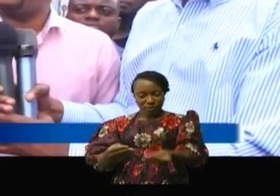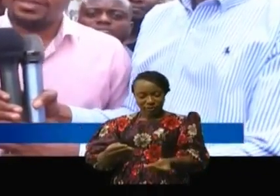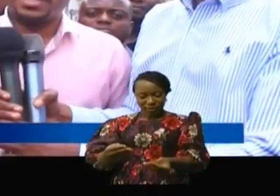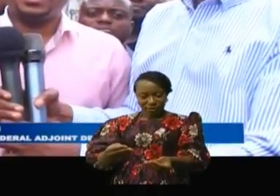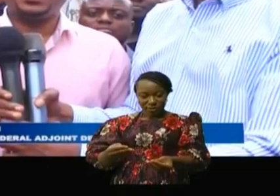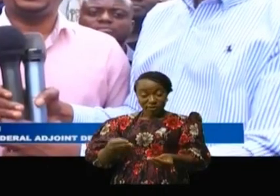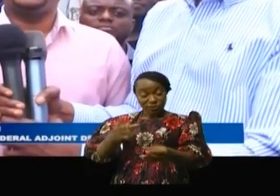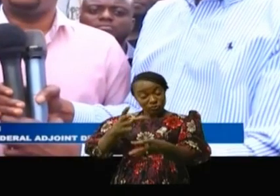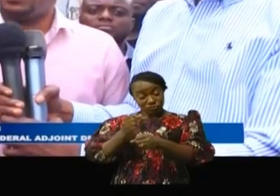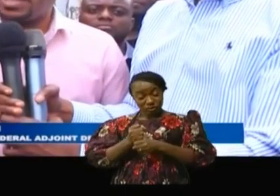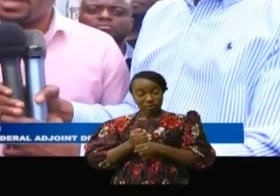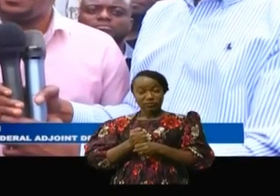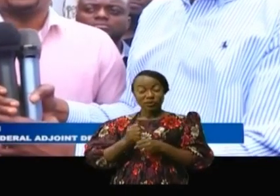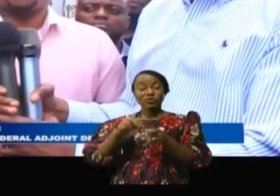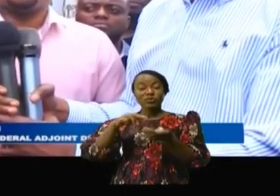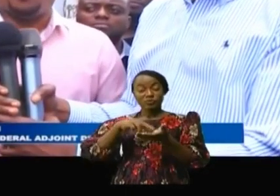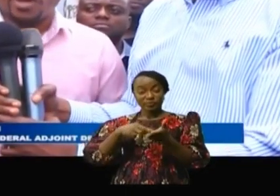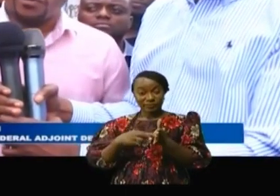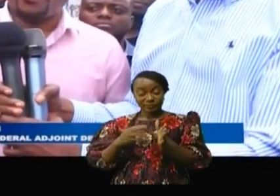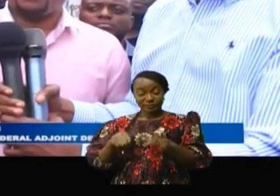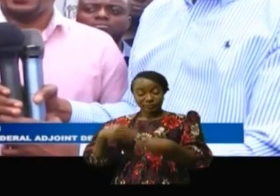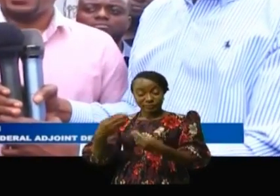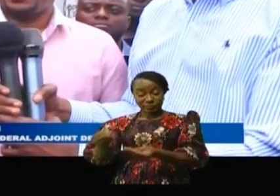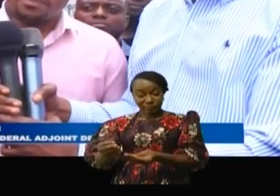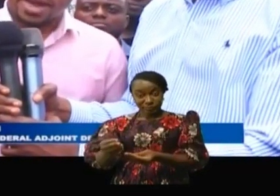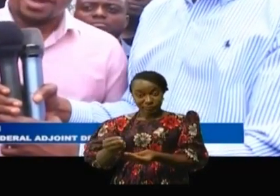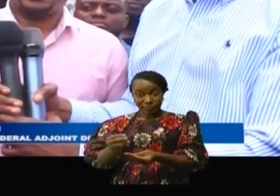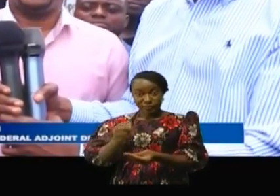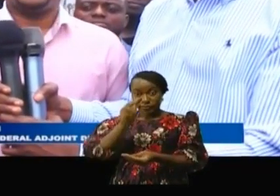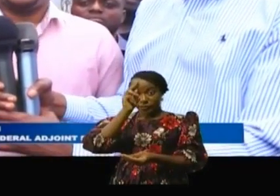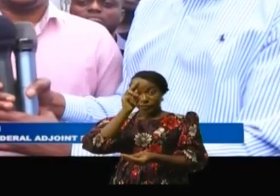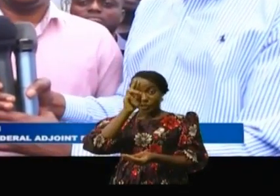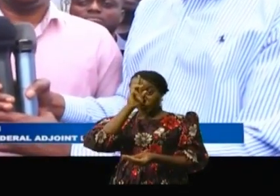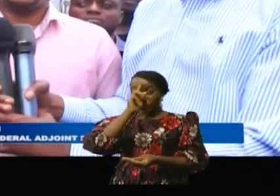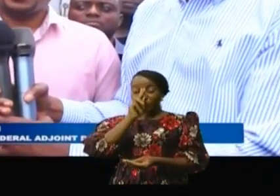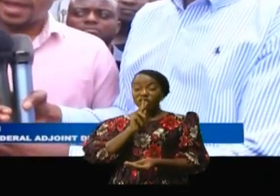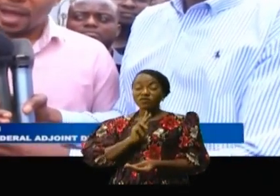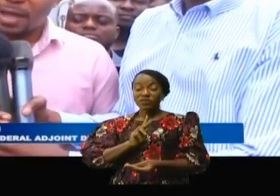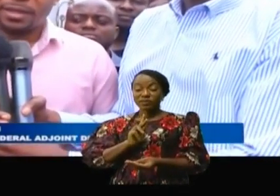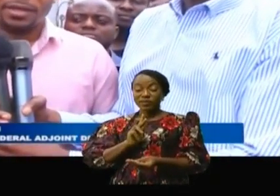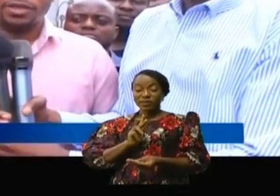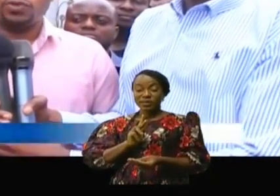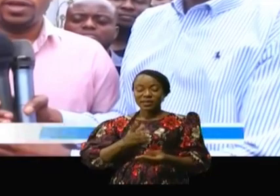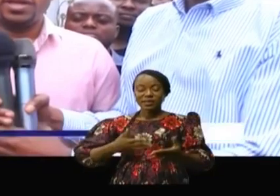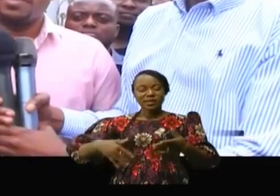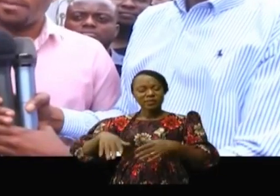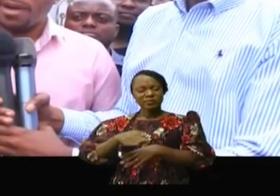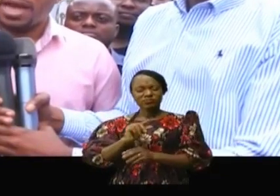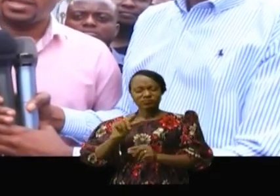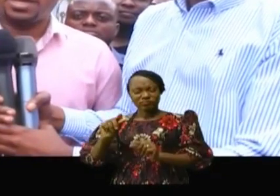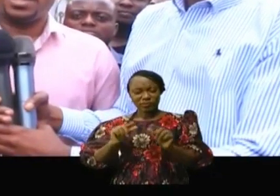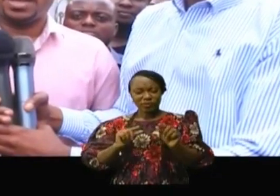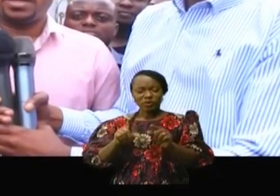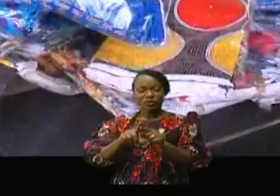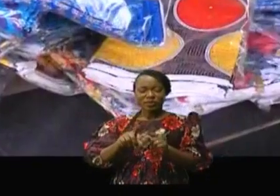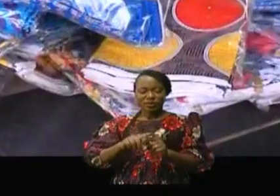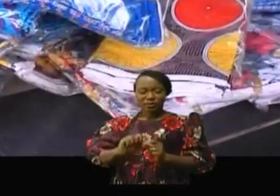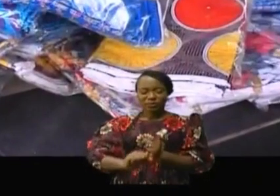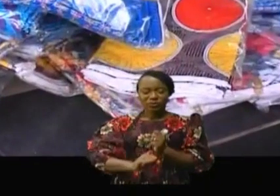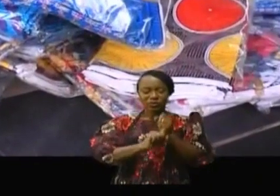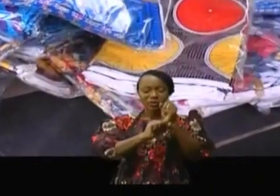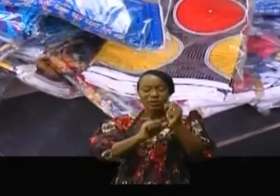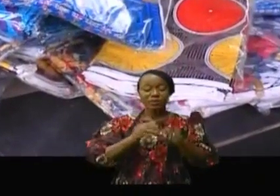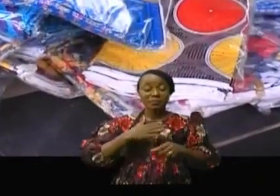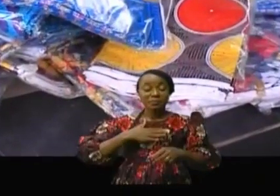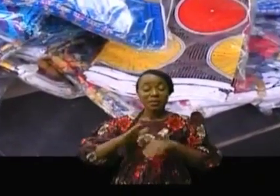Tamboukoki, c'est-à-dire de doter aux veuves quelques pannes. Et dans le cadre de soutenir ma base, dans le cadre de soutenir